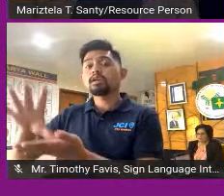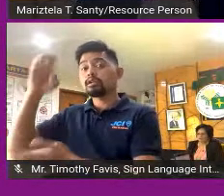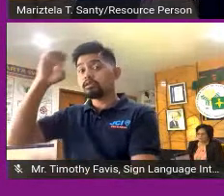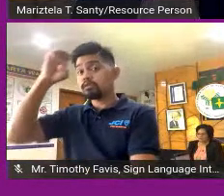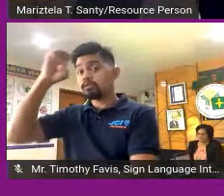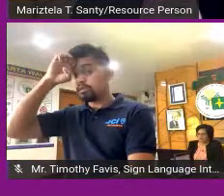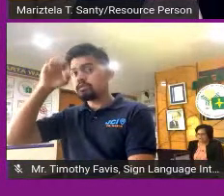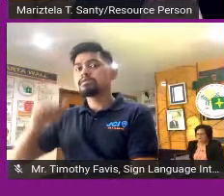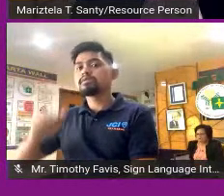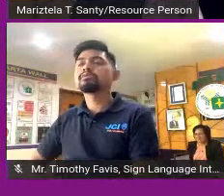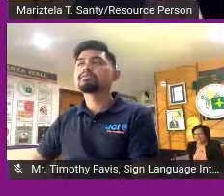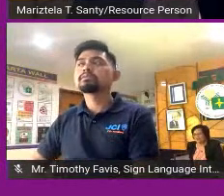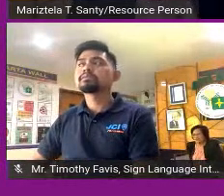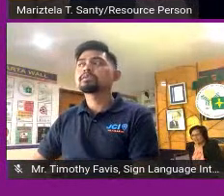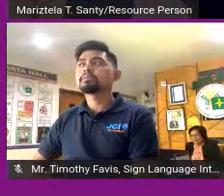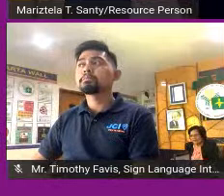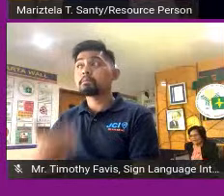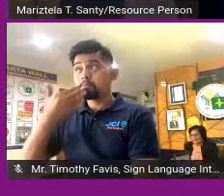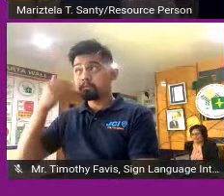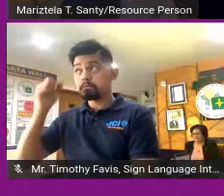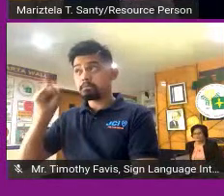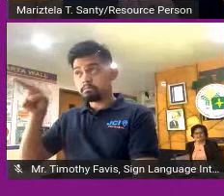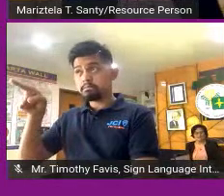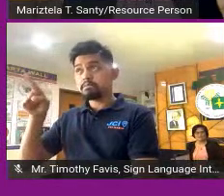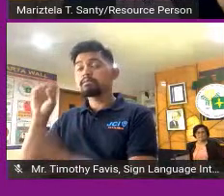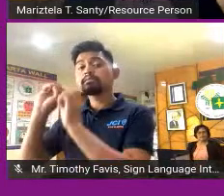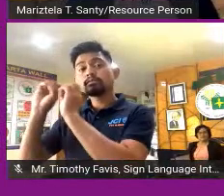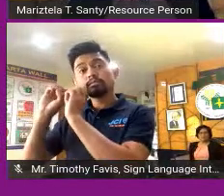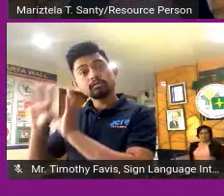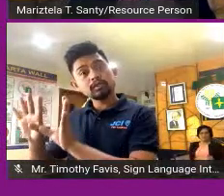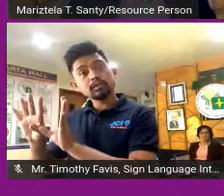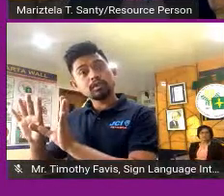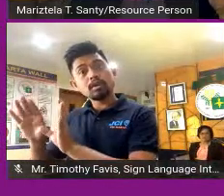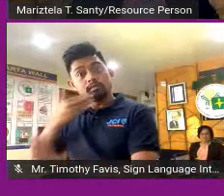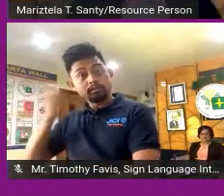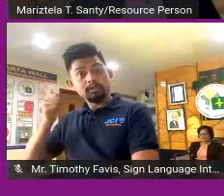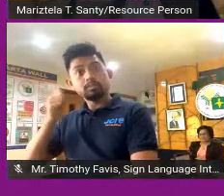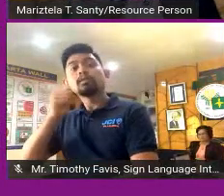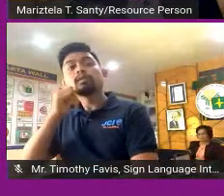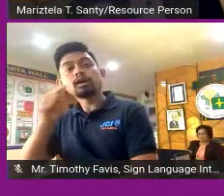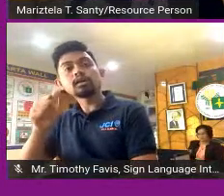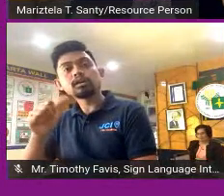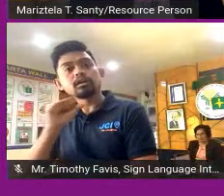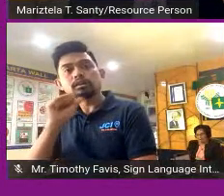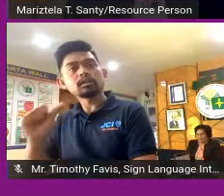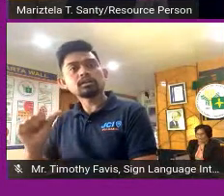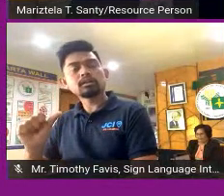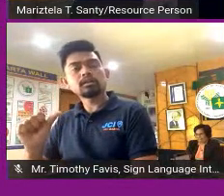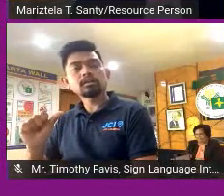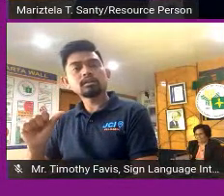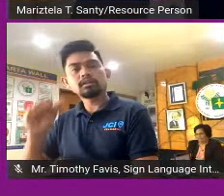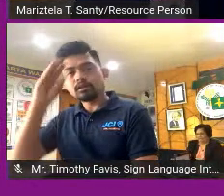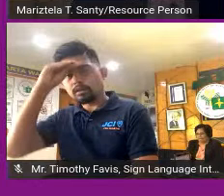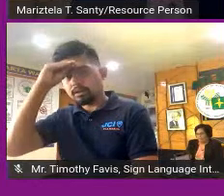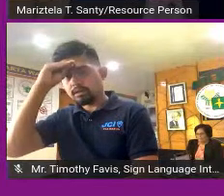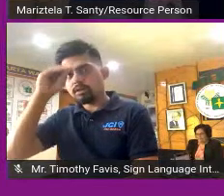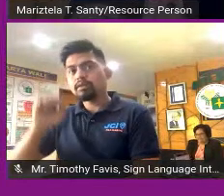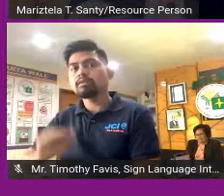Education. Mag-teacher ka na lang. Kasi pag teacher, babae.